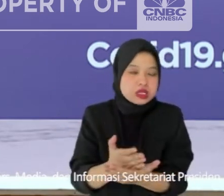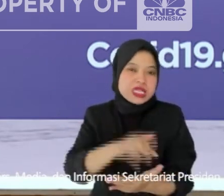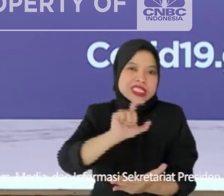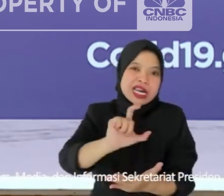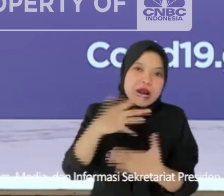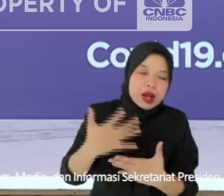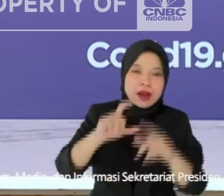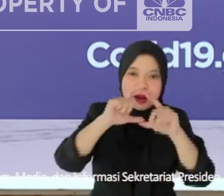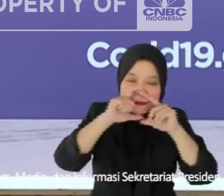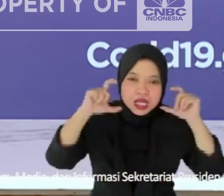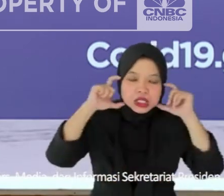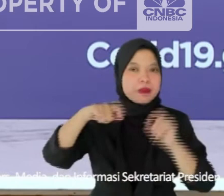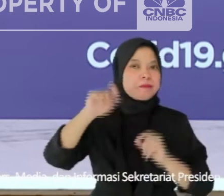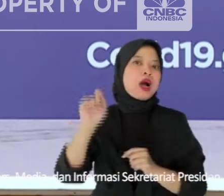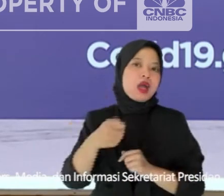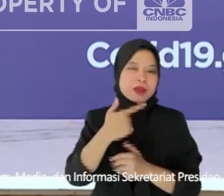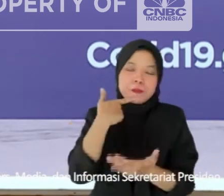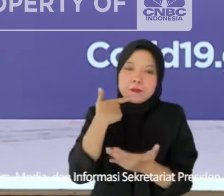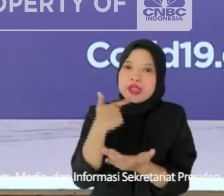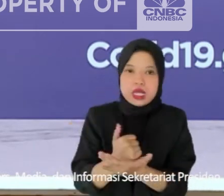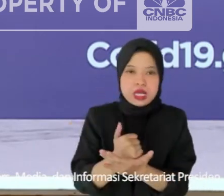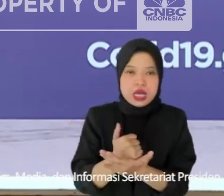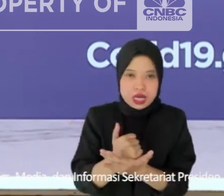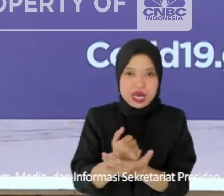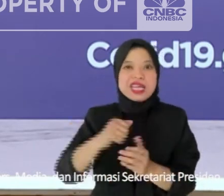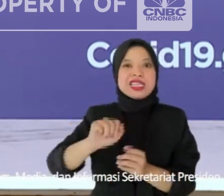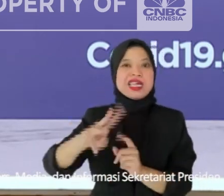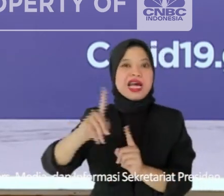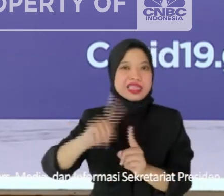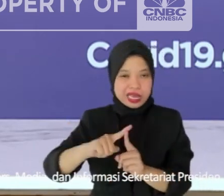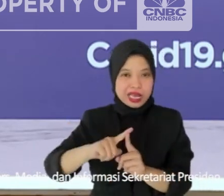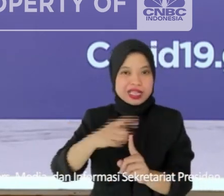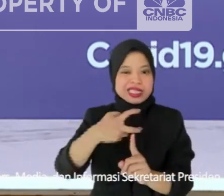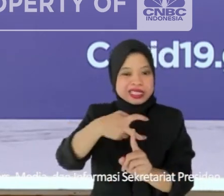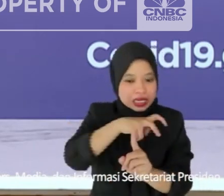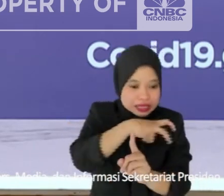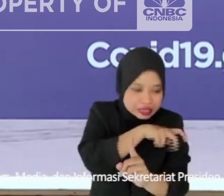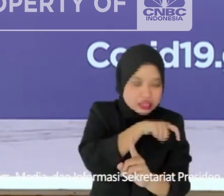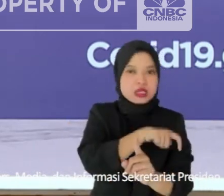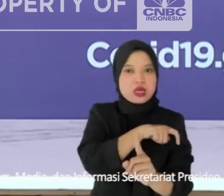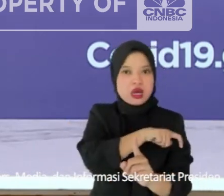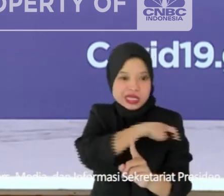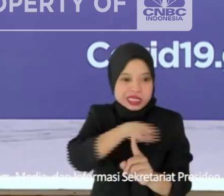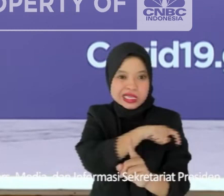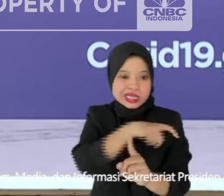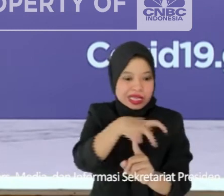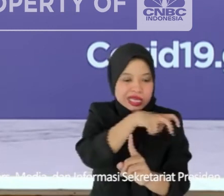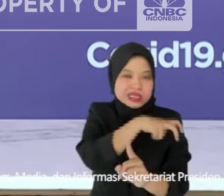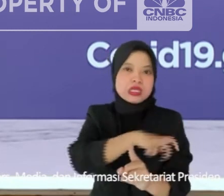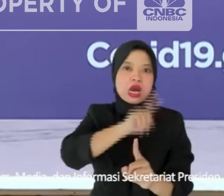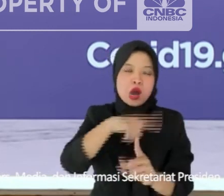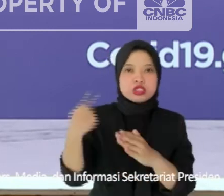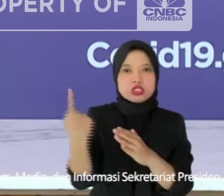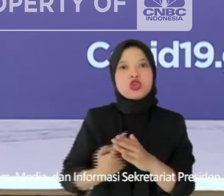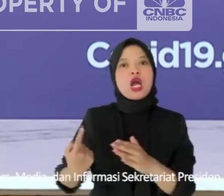hulu dengan prioritas memakai masker peningkatan upaya 3t utamanya trising mendorong masyarakat untuk